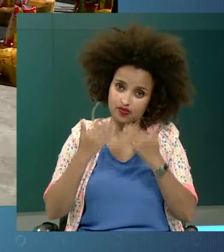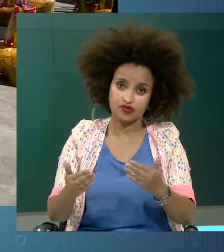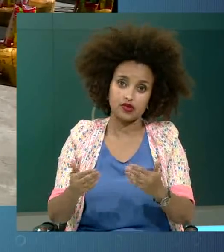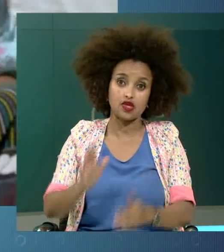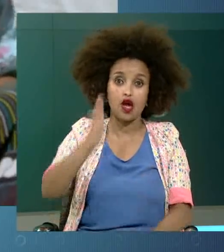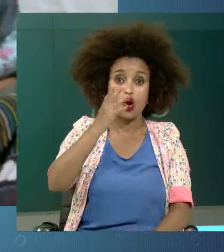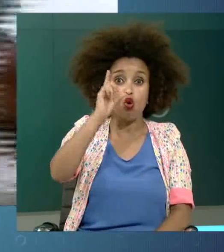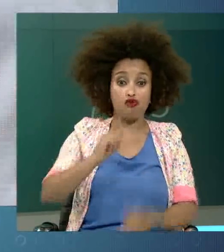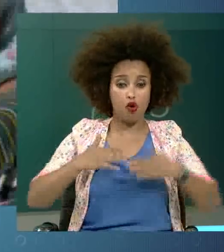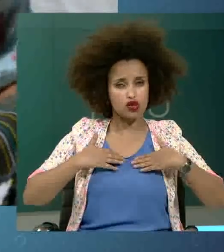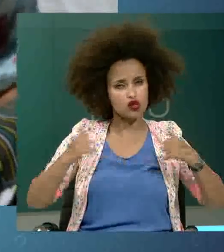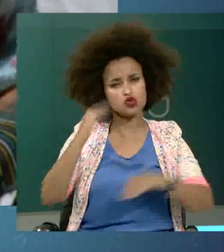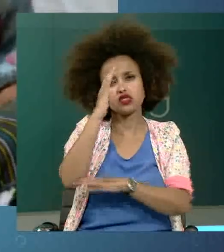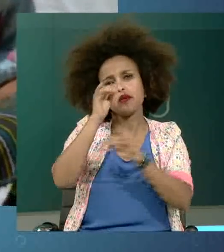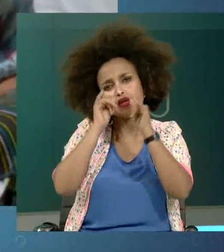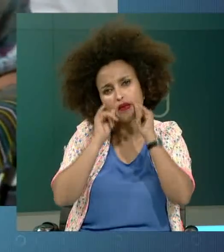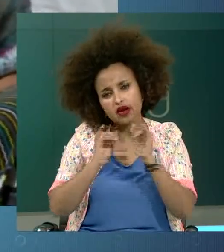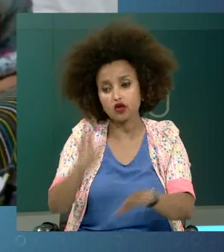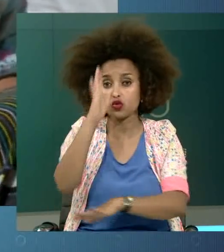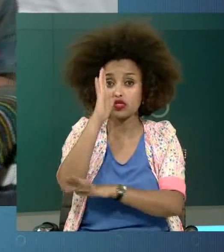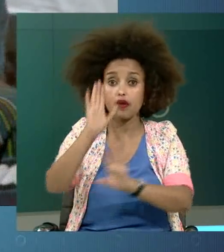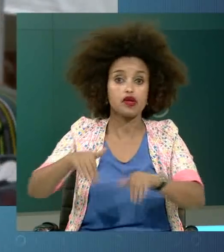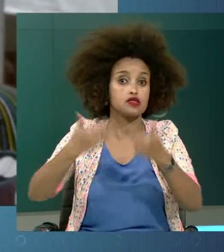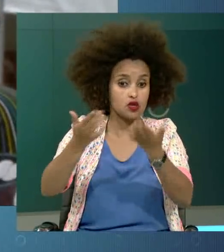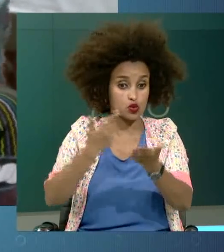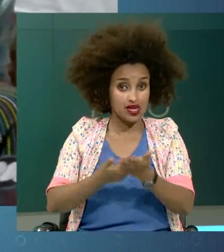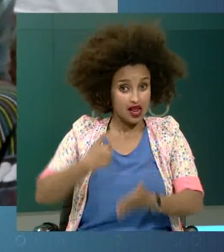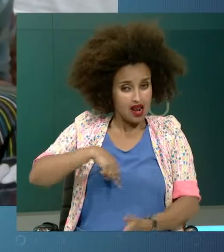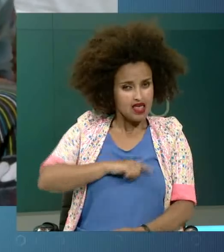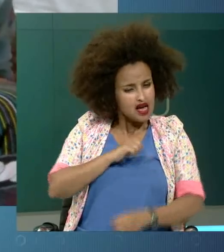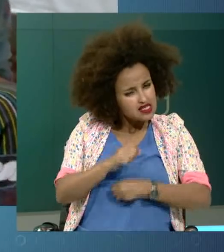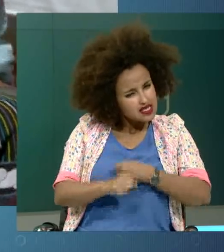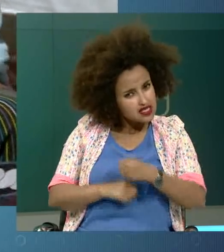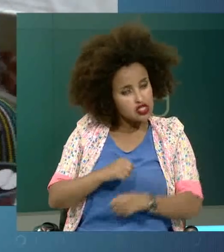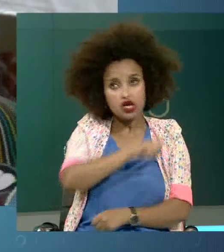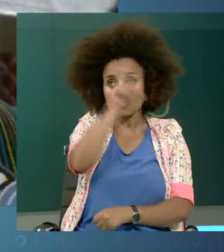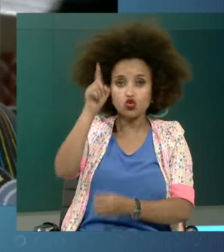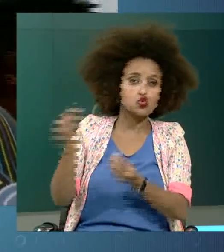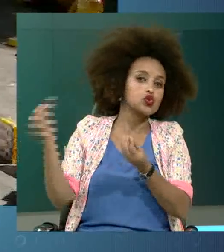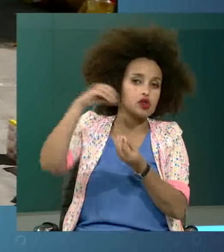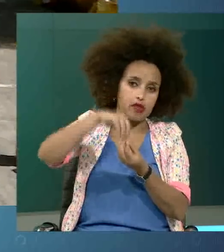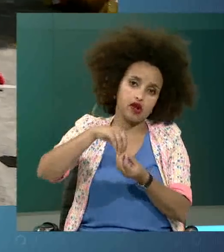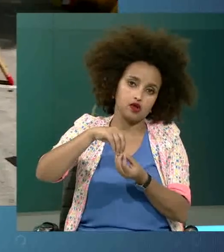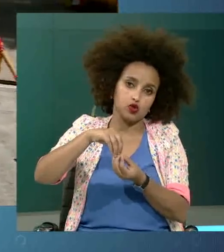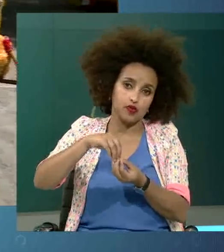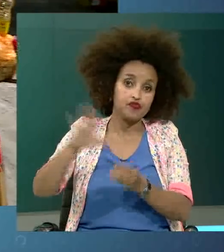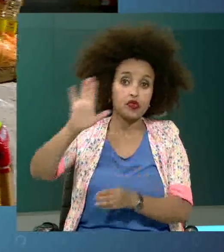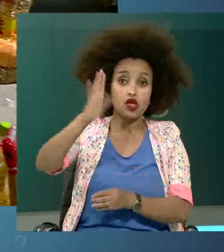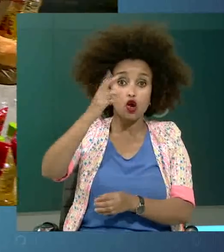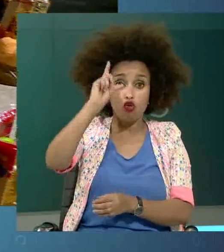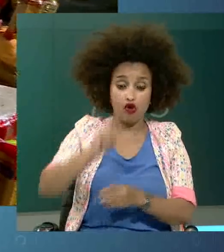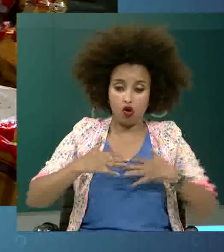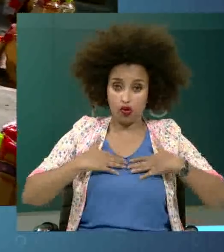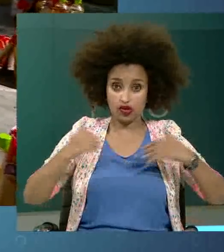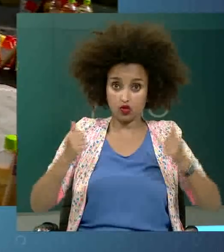ወጣቶች እግዚአብሔር ይባርካችሁ እግዚአብሔር ይስጣችሁ ይሄን ለኛ ስላሰባችሁ እሱ ይጨምርላችሁ ከዚህ በላይ ምንም አይደለም የጎፋዎቹ ወጣቶች ተመክሮ